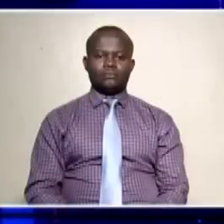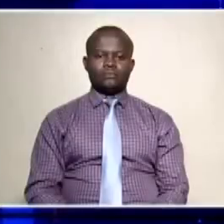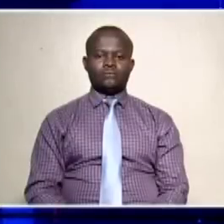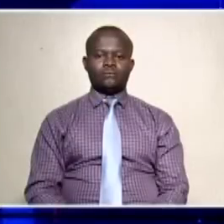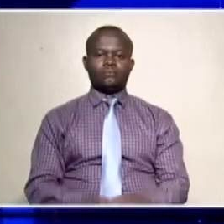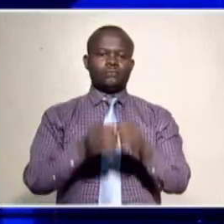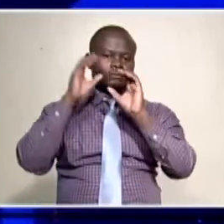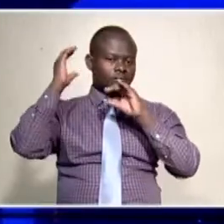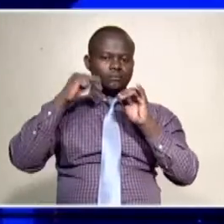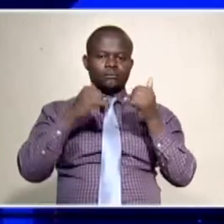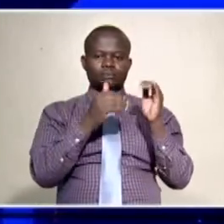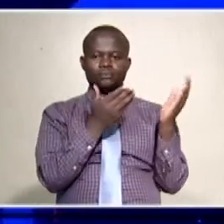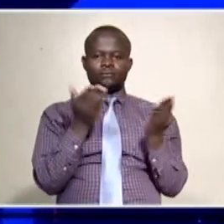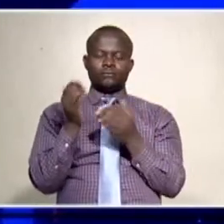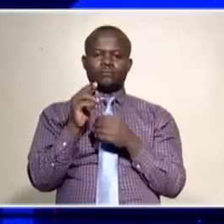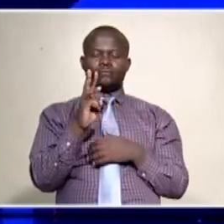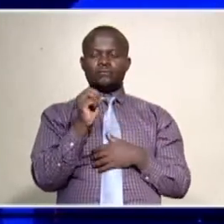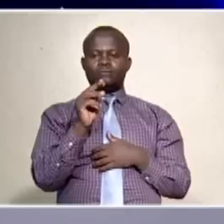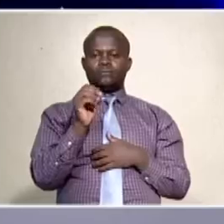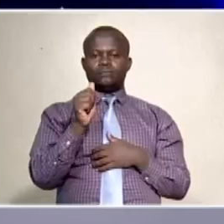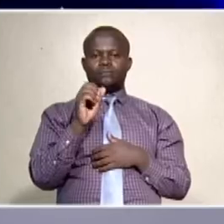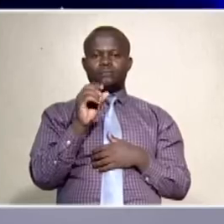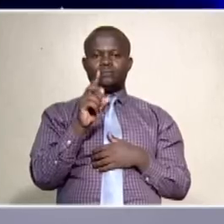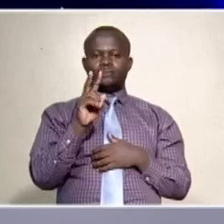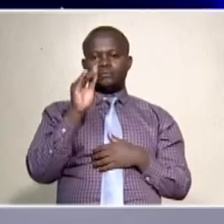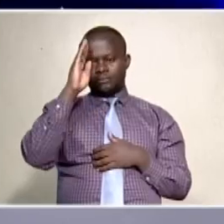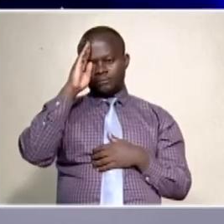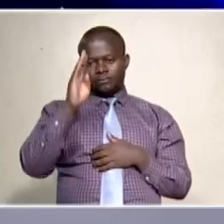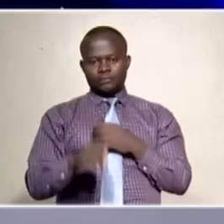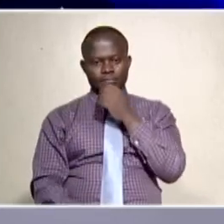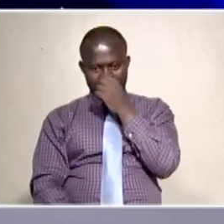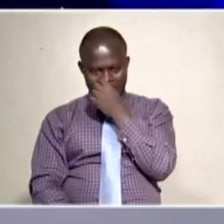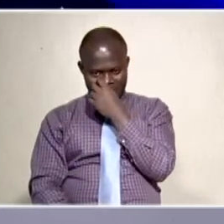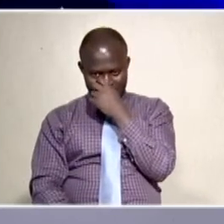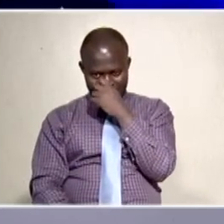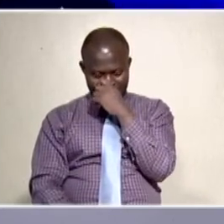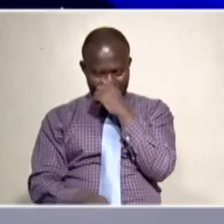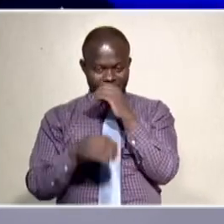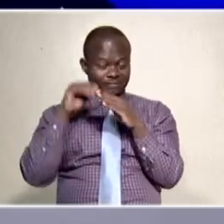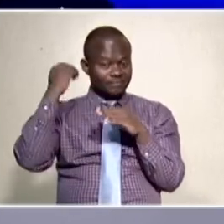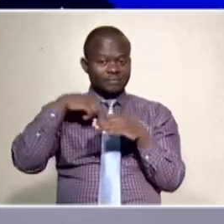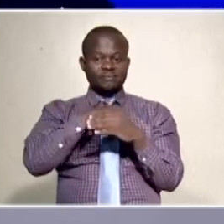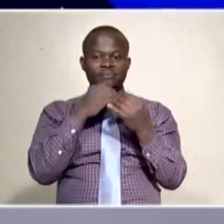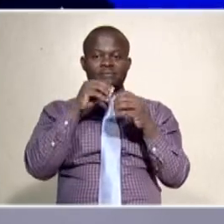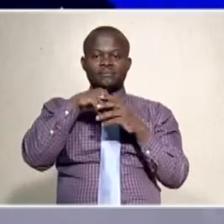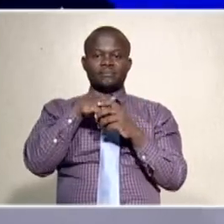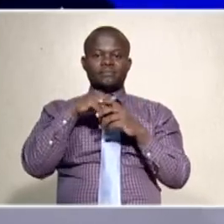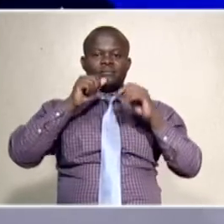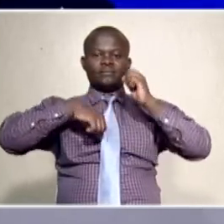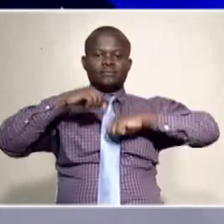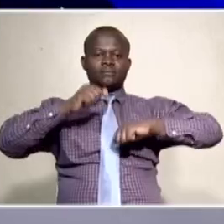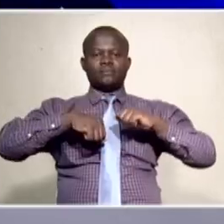Tugeze mu makuru avugwa mu mikino na Kiri w'Imana Olivier wiriwe neza. Wiriwe neza Leonce. Ngira ngo makuru giye kutubwira harimo n'irushanwa